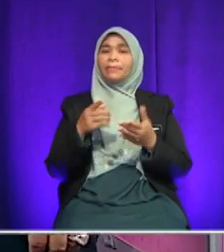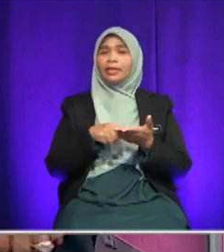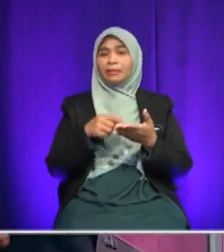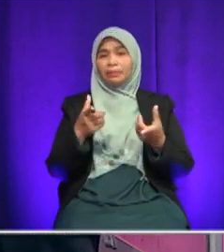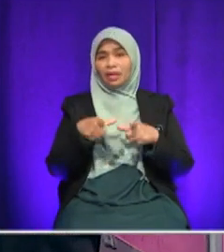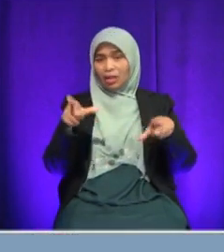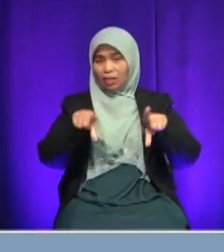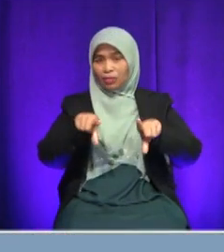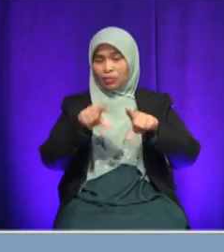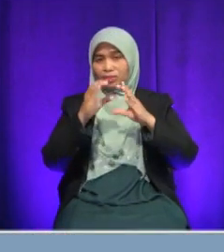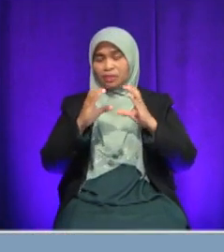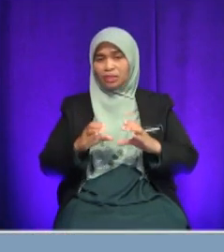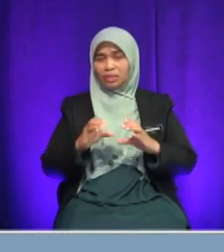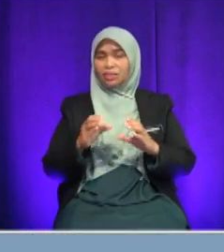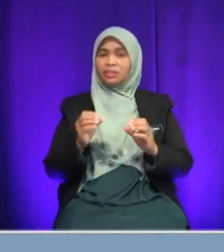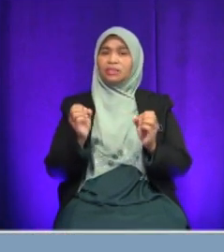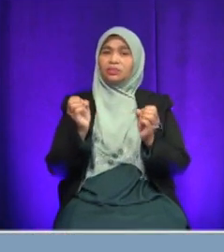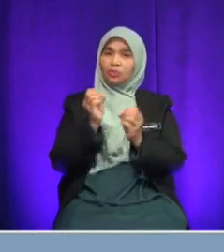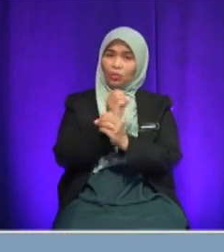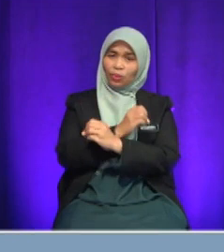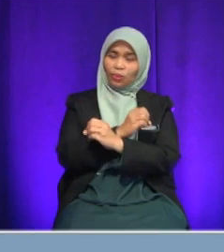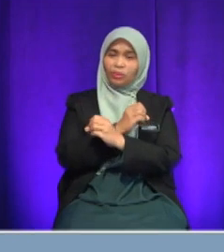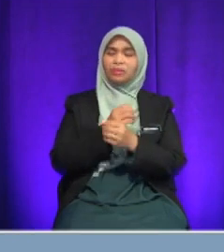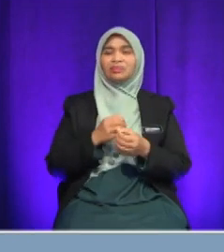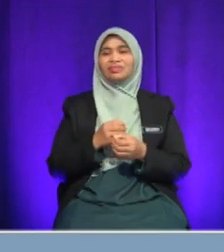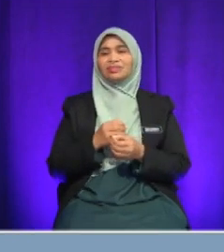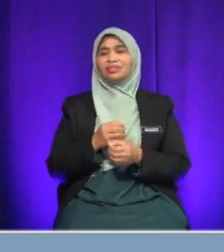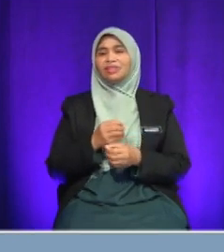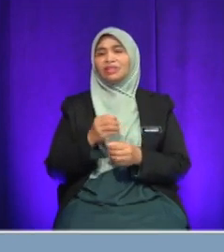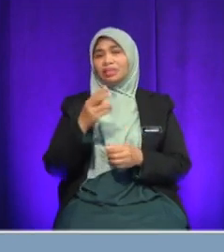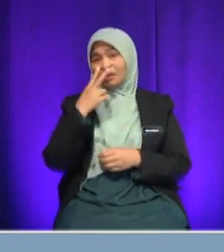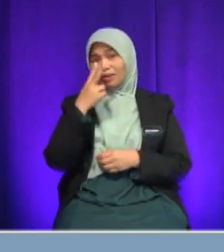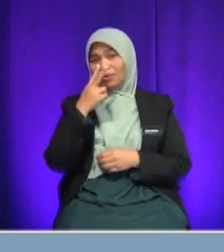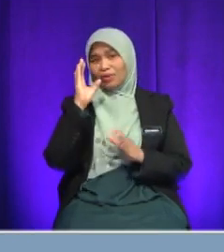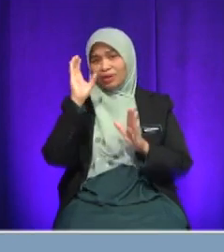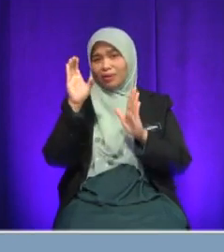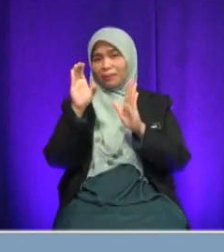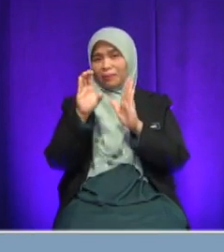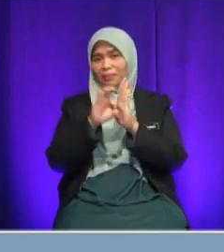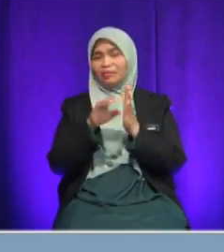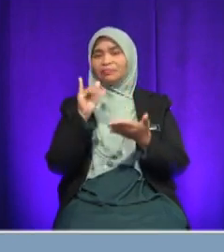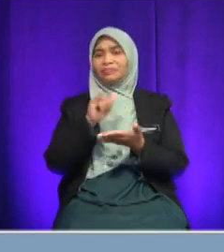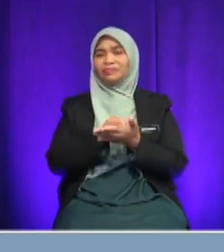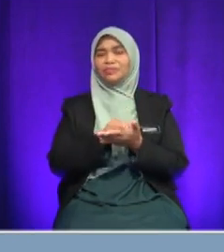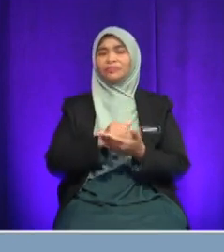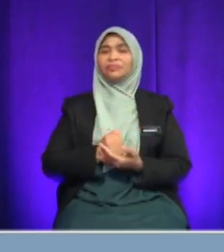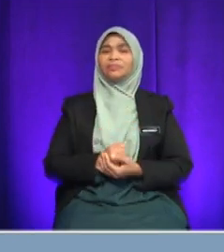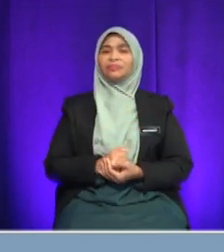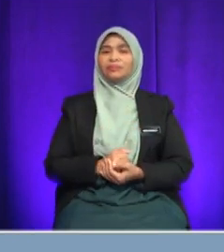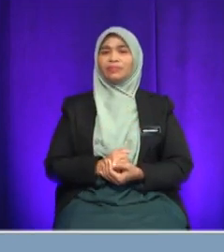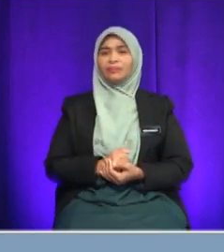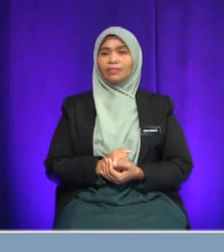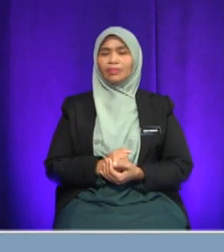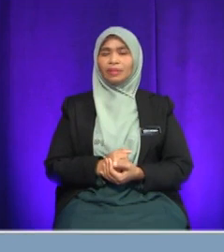di mana pergerakan titik dia berlaku di atas celup permintaan yang sama.